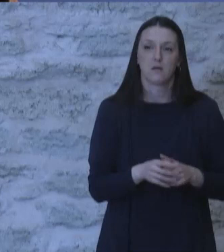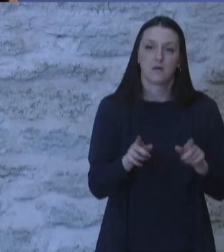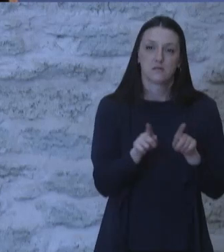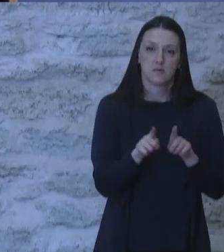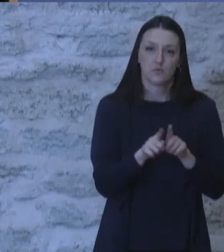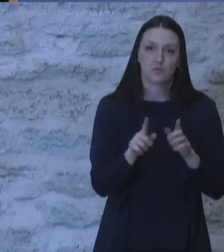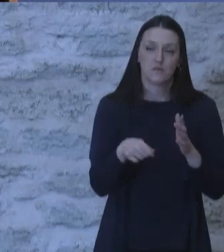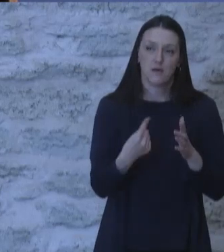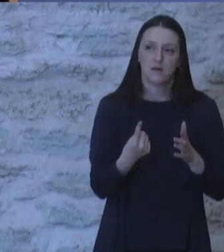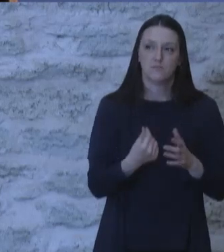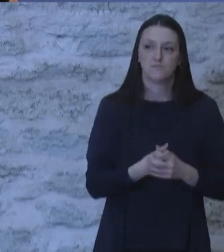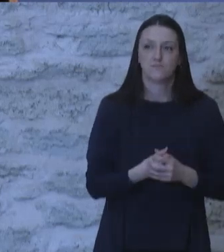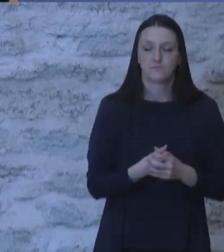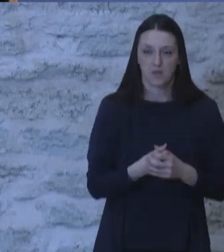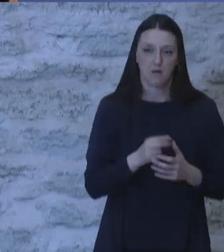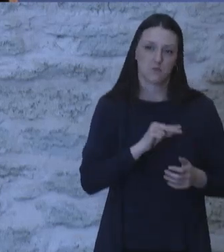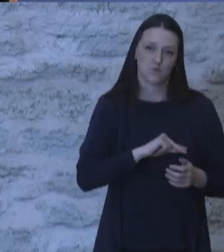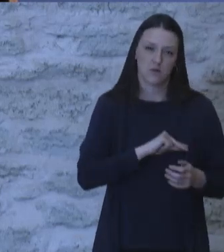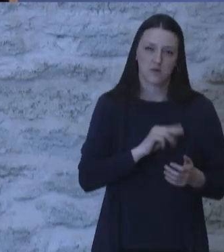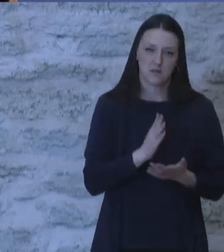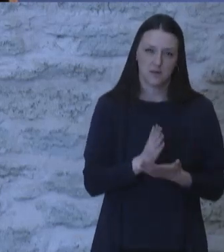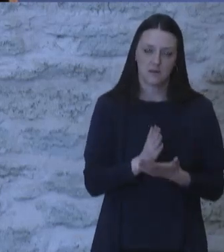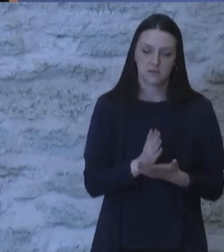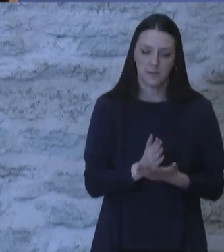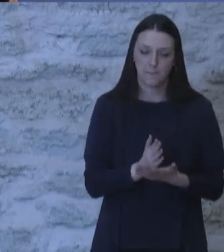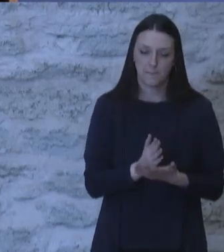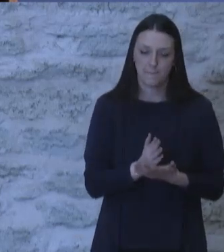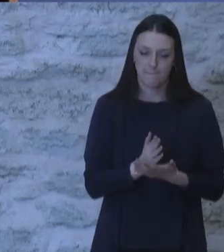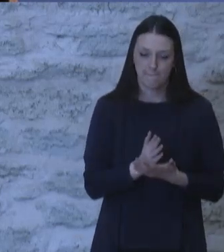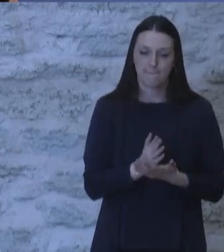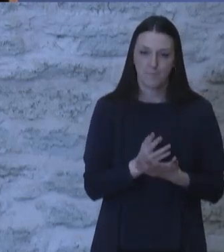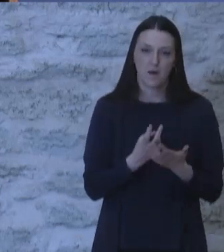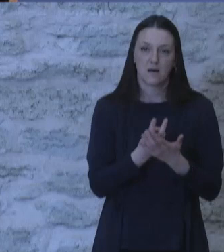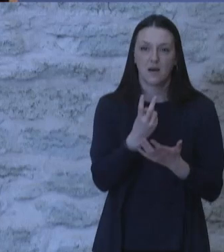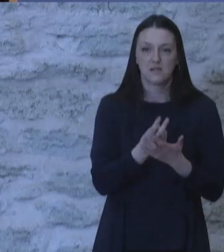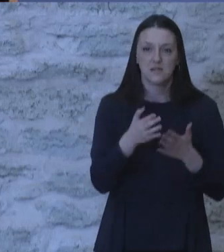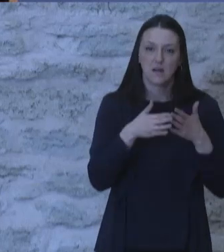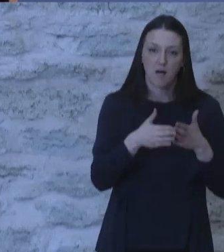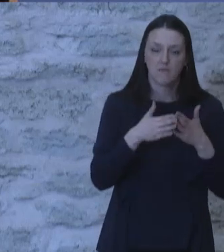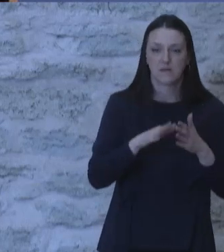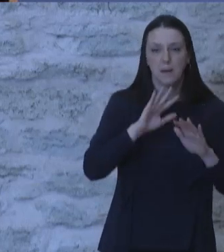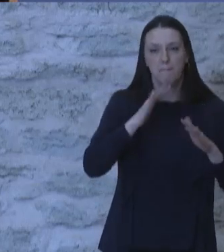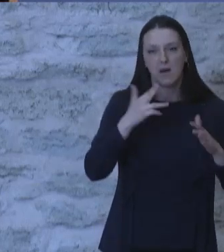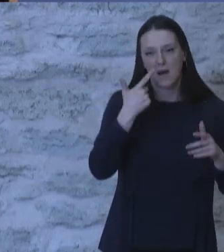Ja samuti rakendatakse siis reisi laevade meremeestele